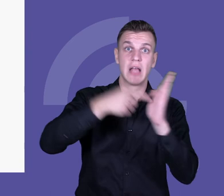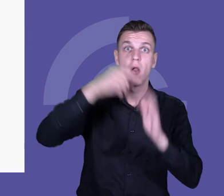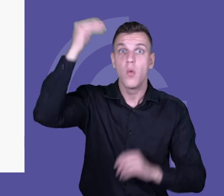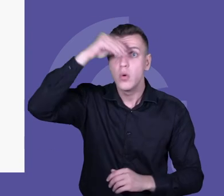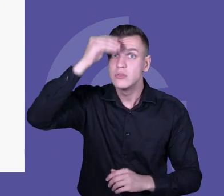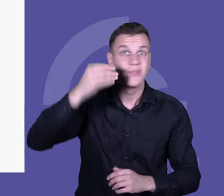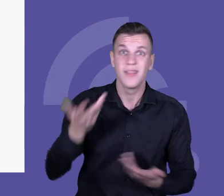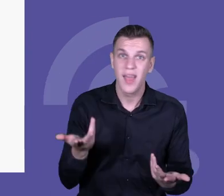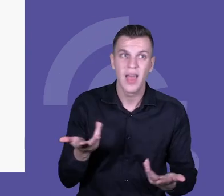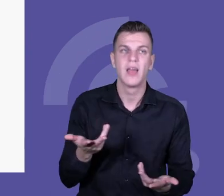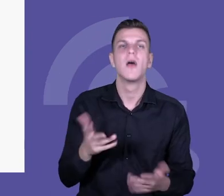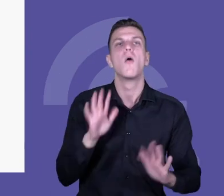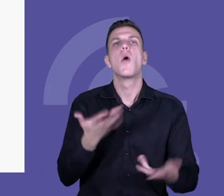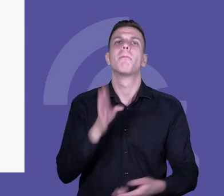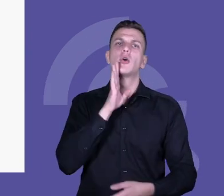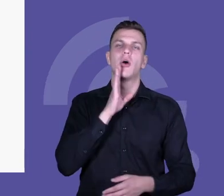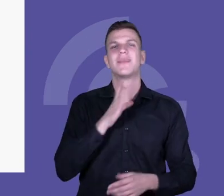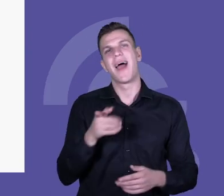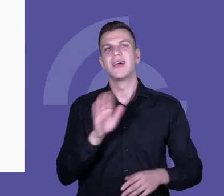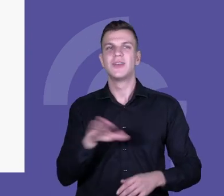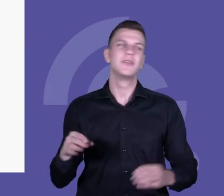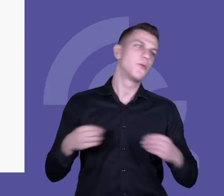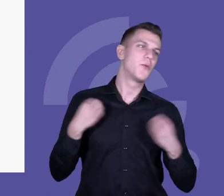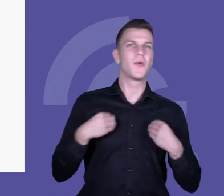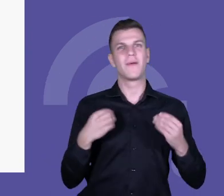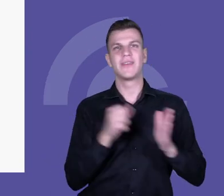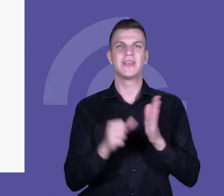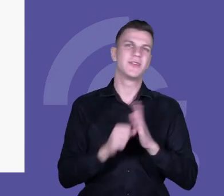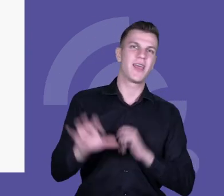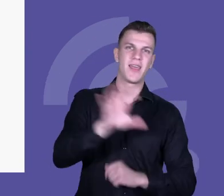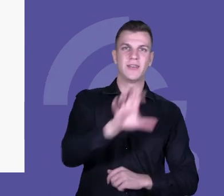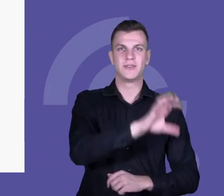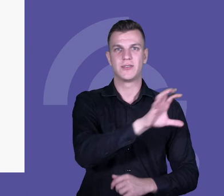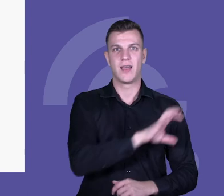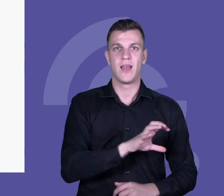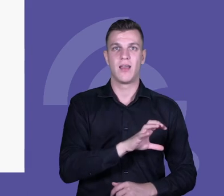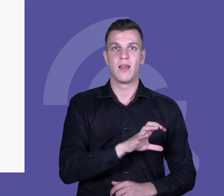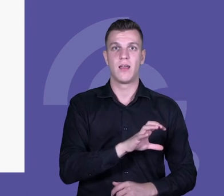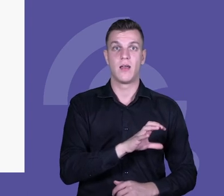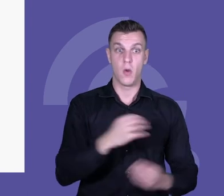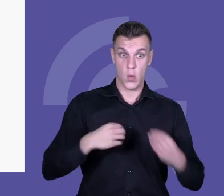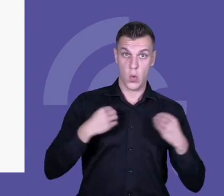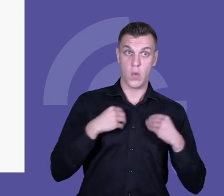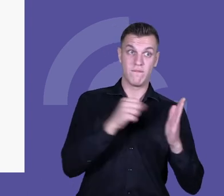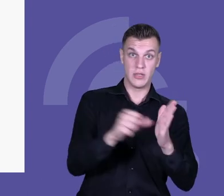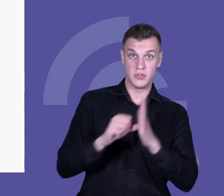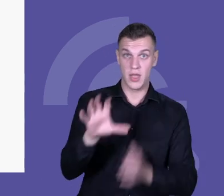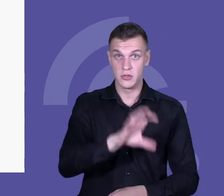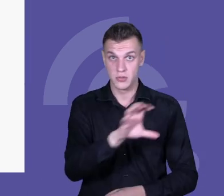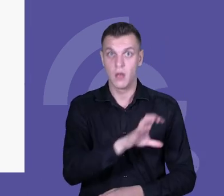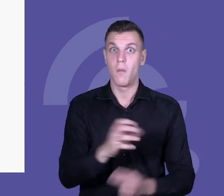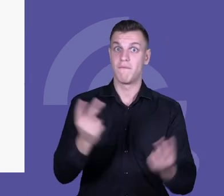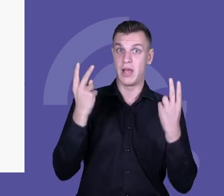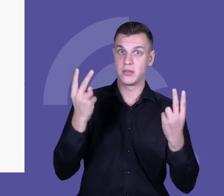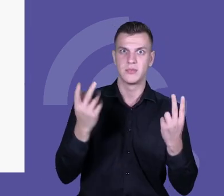będziemy mieli taką sytuację, że to jest atrakcja, coś dodatkowego i pierwsza rzecz, którą trzeba skreślić, jak należy przyspieszyć z